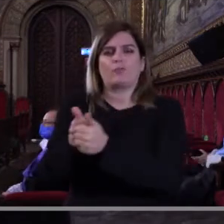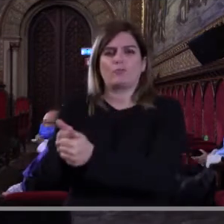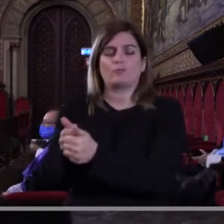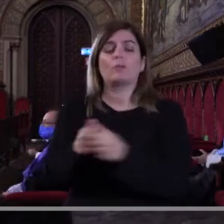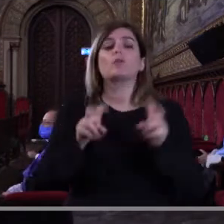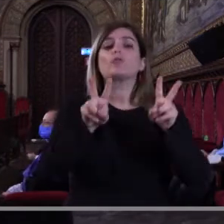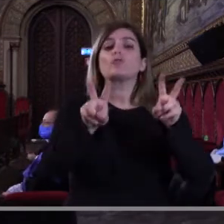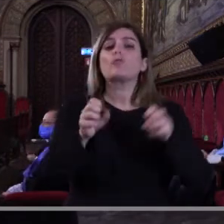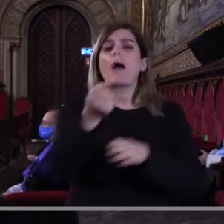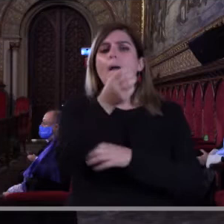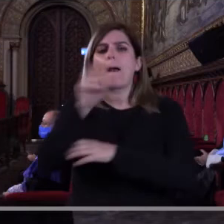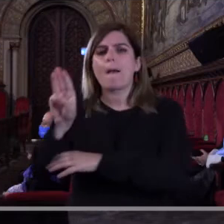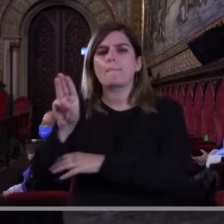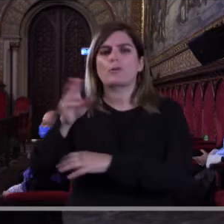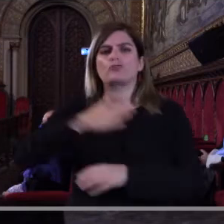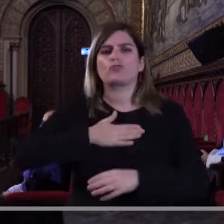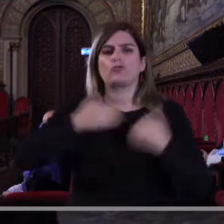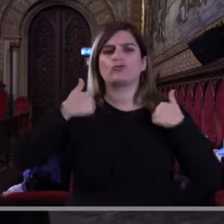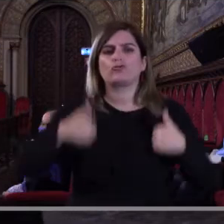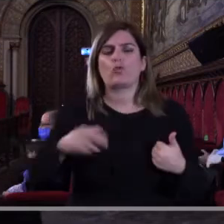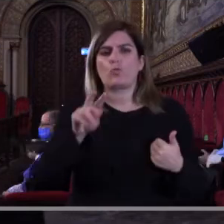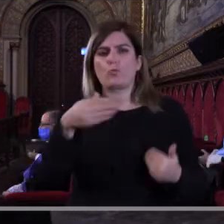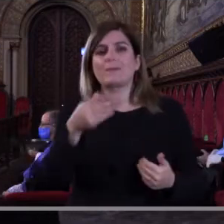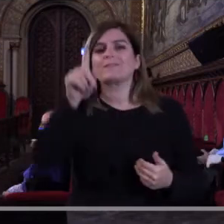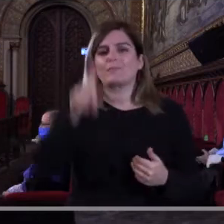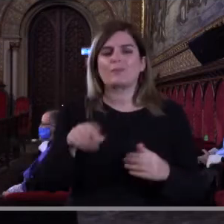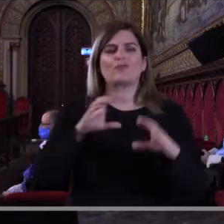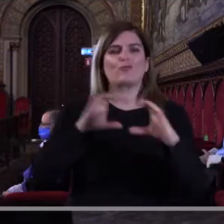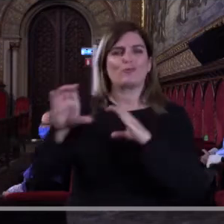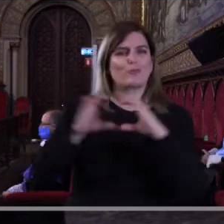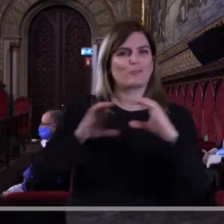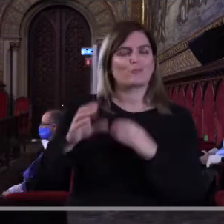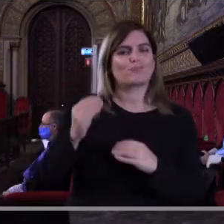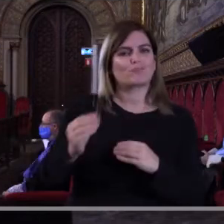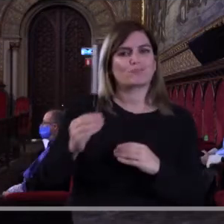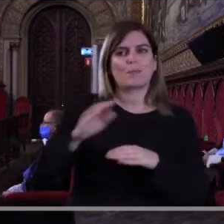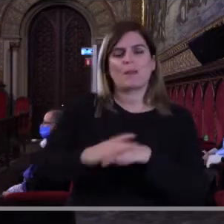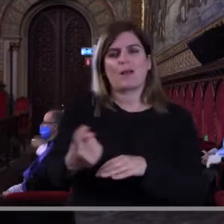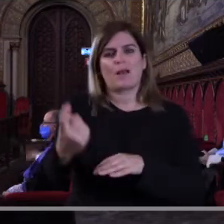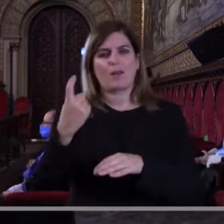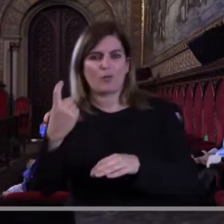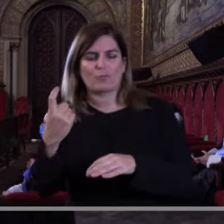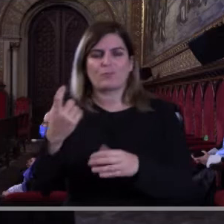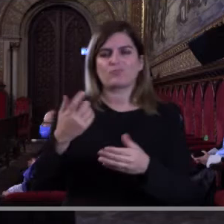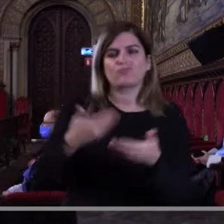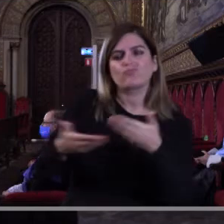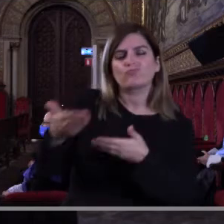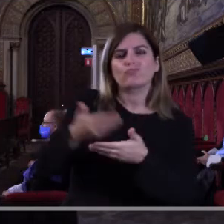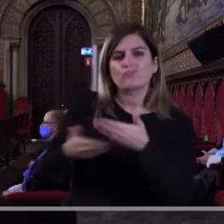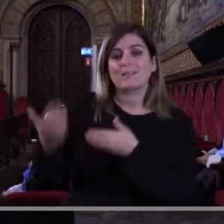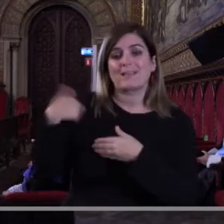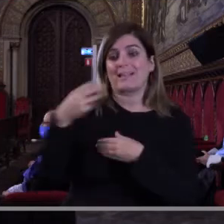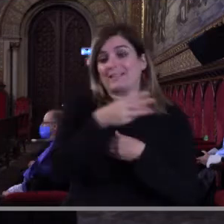app SocUB és també un instrument de comunicació amb l'estudiant i en les 3 setmanes que fa que funciona ja